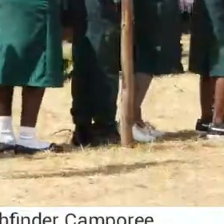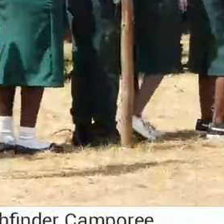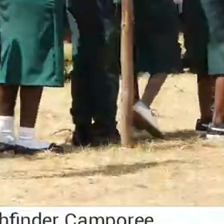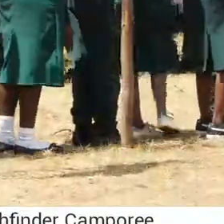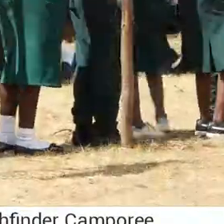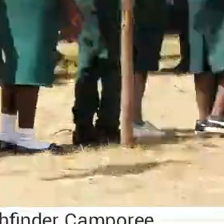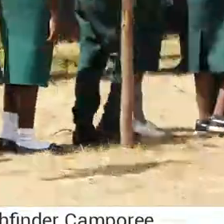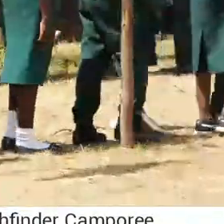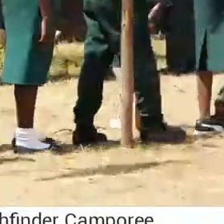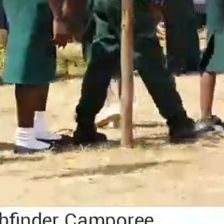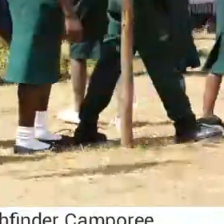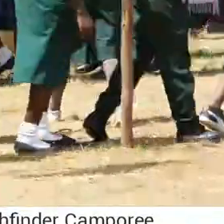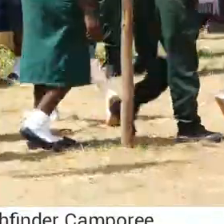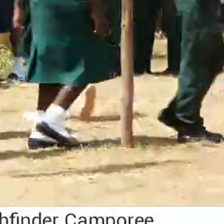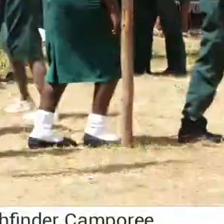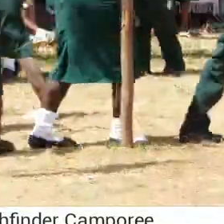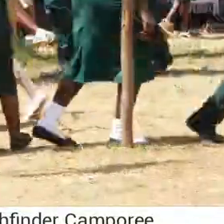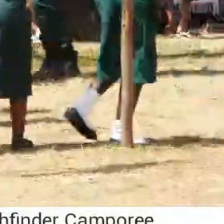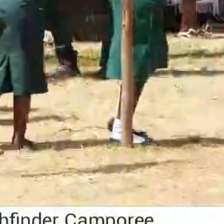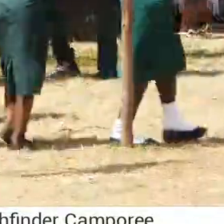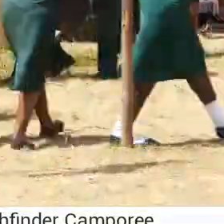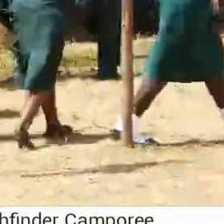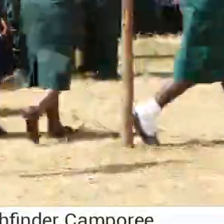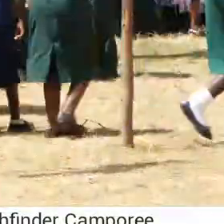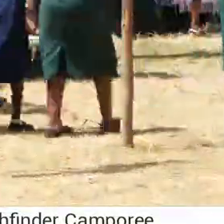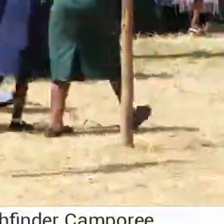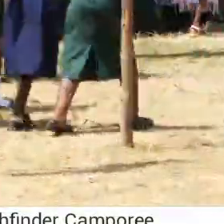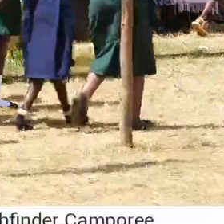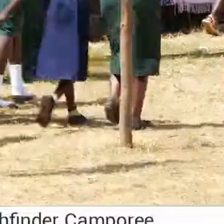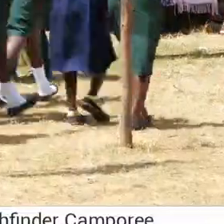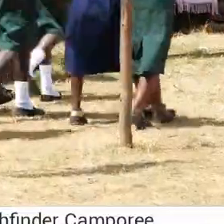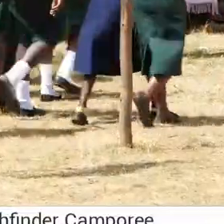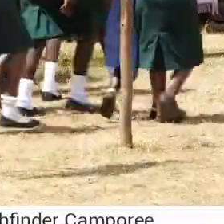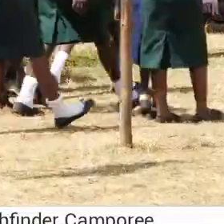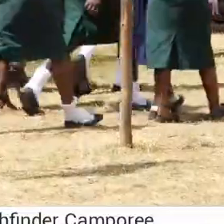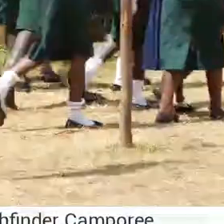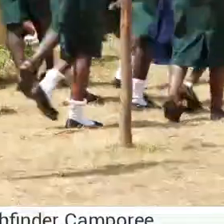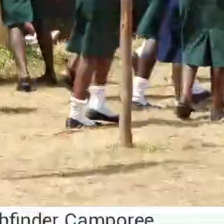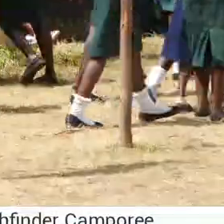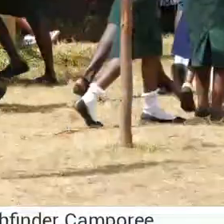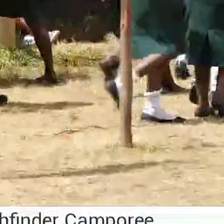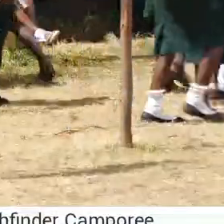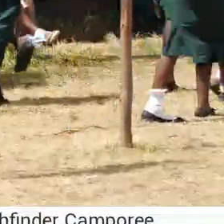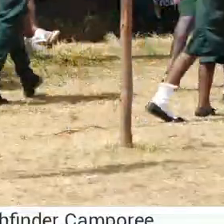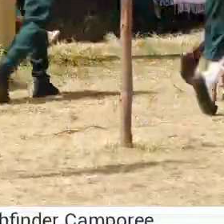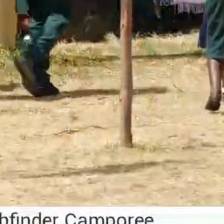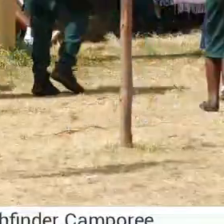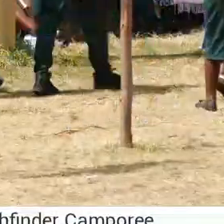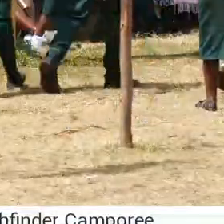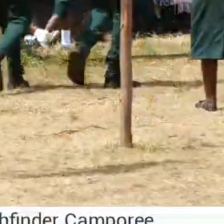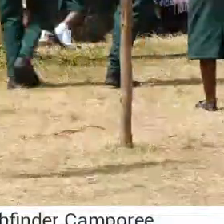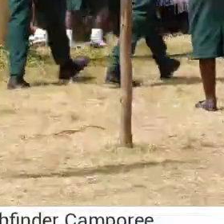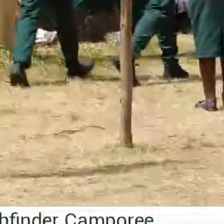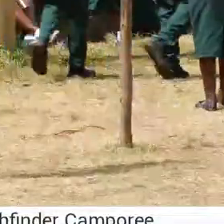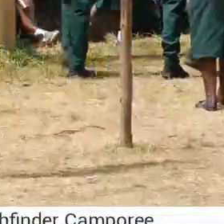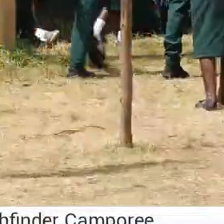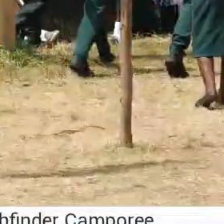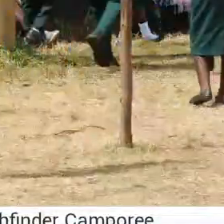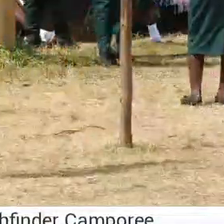Mnasemaje? Amen. Wanaoingia sasa ni watafuta njia kutoka Namgoi.